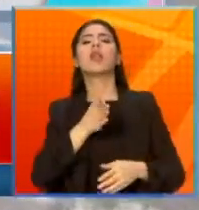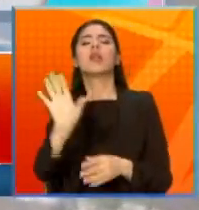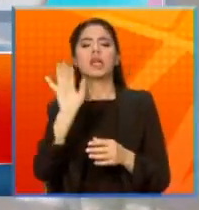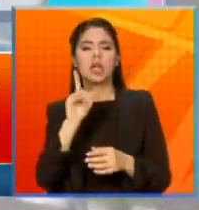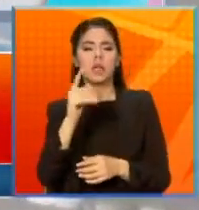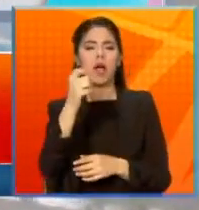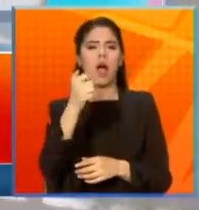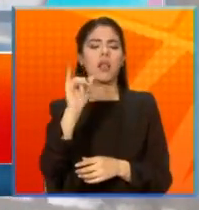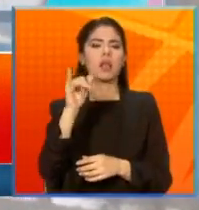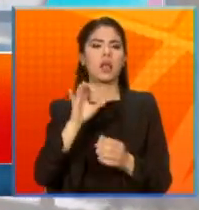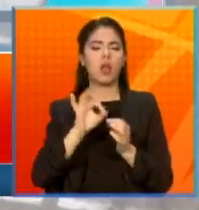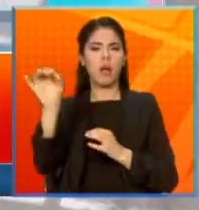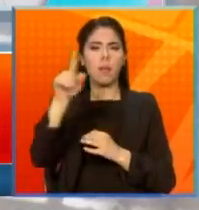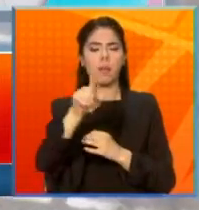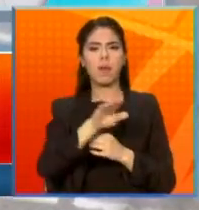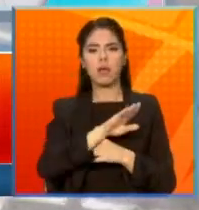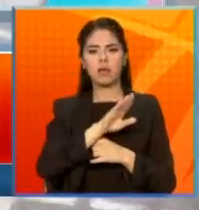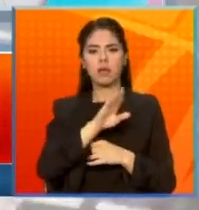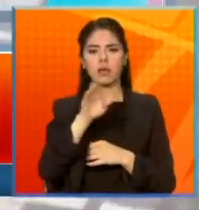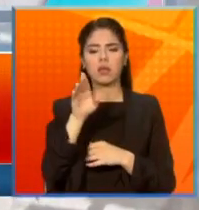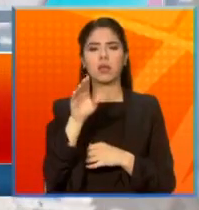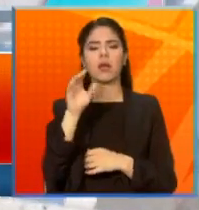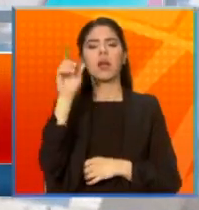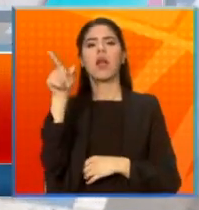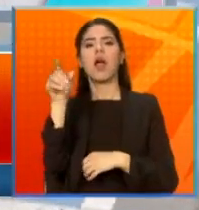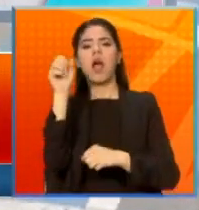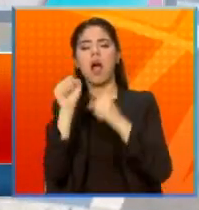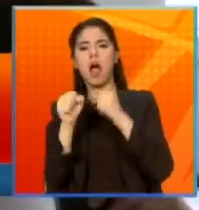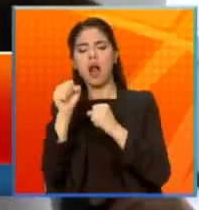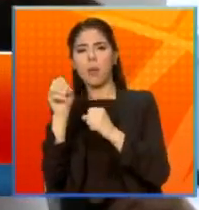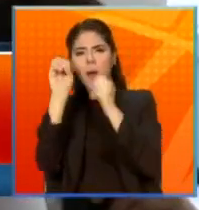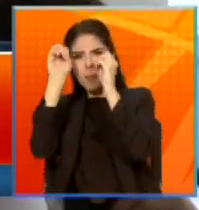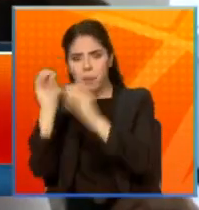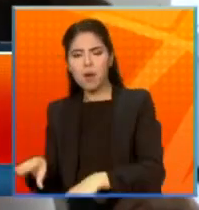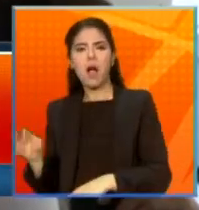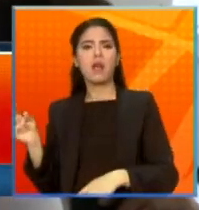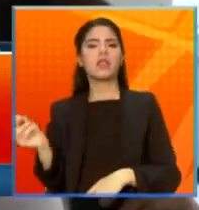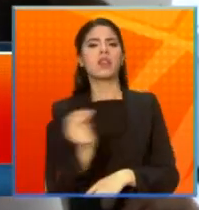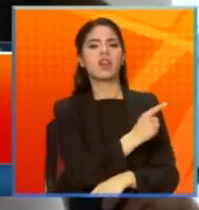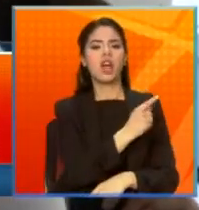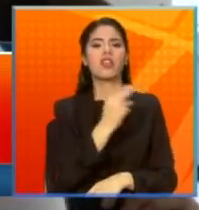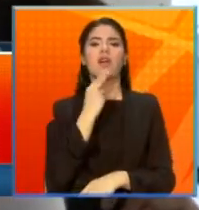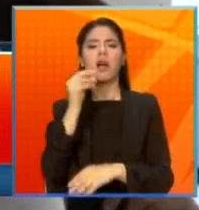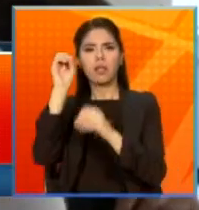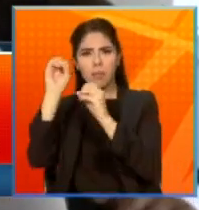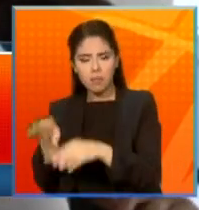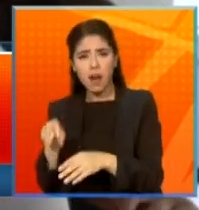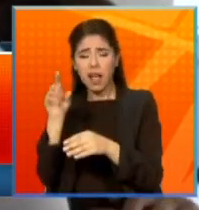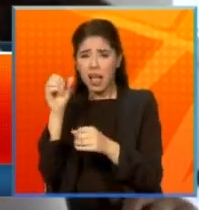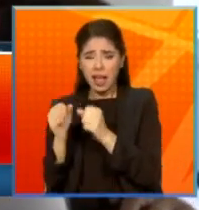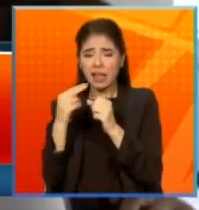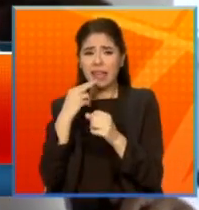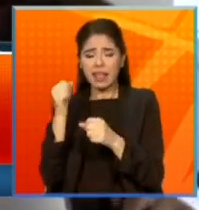kilometre seyahat etti ve sanayi sitesinde aracın içinde bırakıp kaçarak ölüme terk etti. Resmen ölüme terk etmiş. Oraya